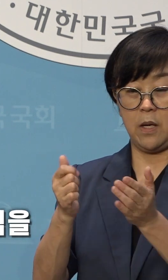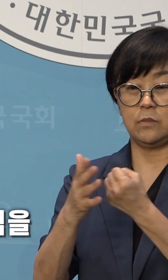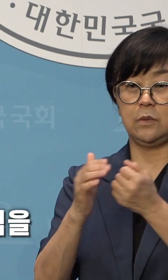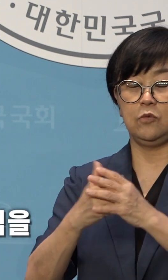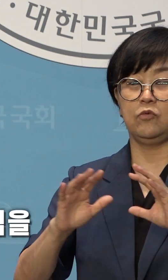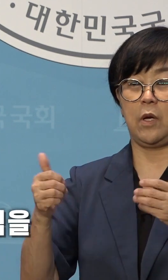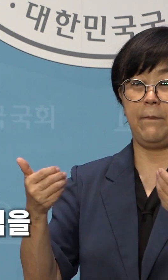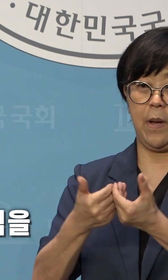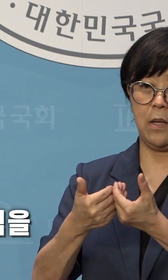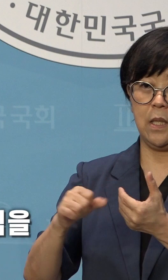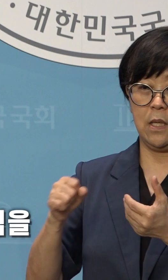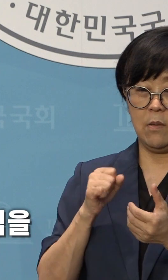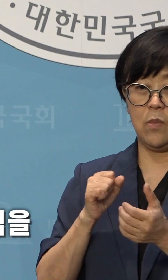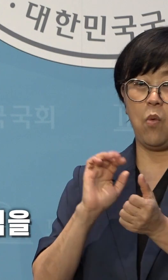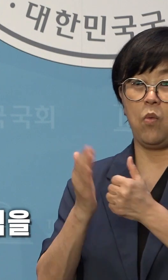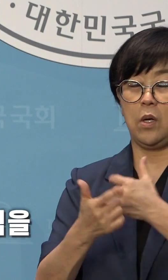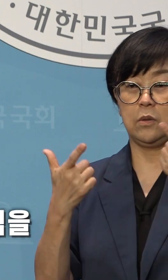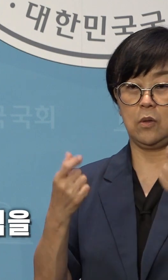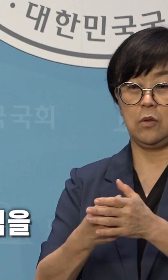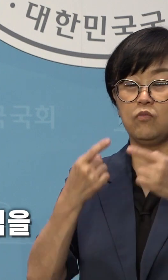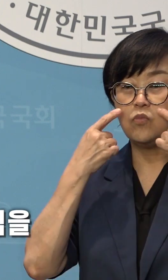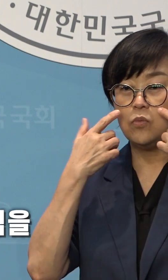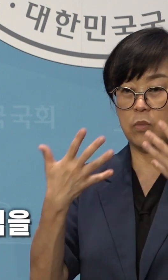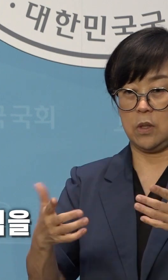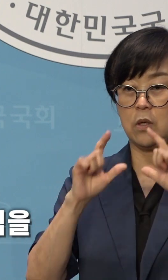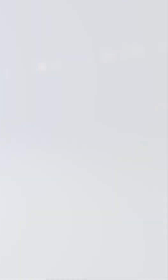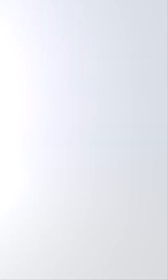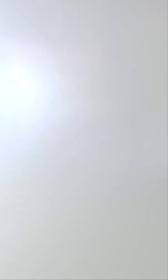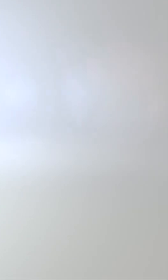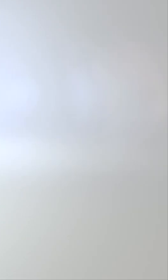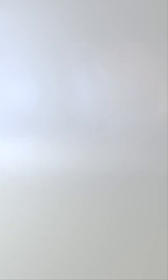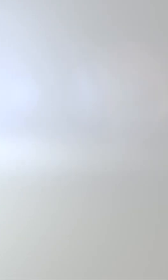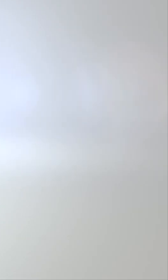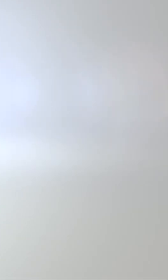반국가 세력을 옹호하는 것임을 분명하게 경고합니다.